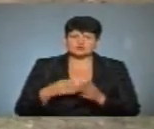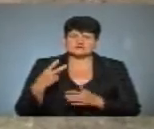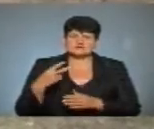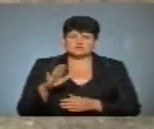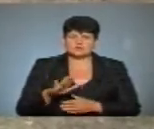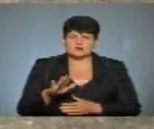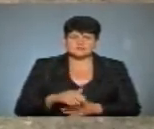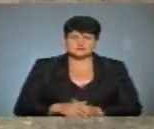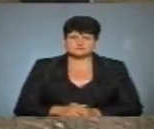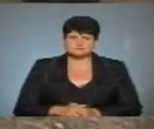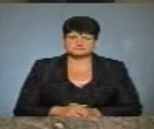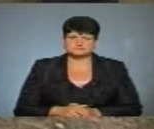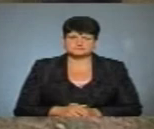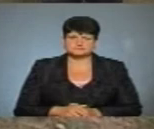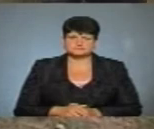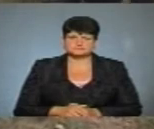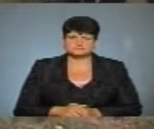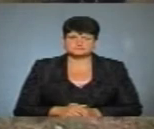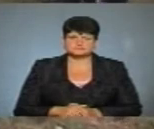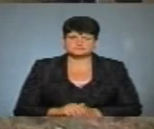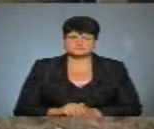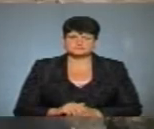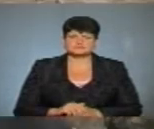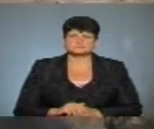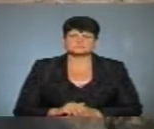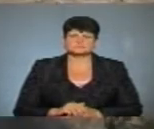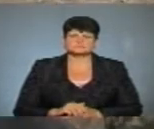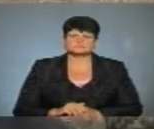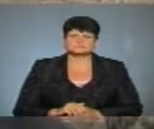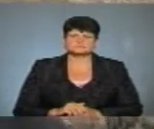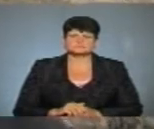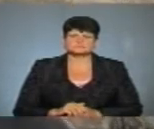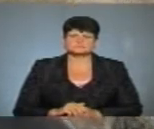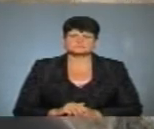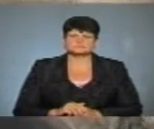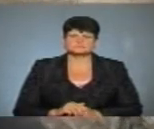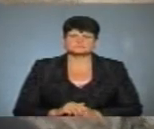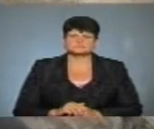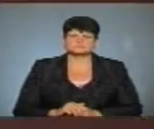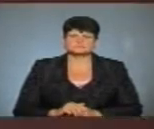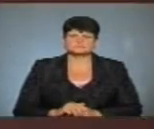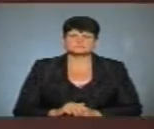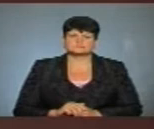вересня. Марія Котенко, Оксана Галіяш. Новини на Суспільному. Тернопіль.